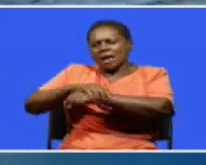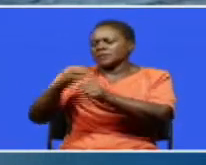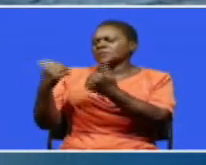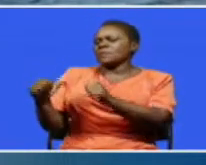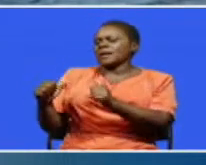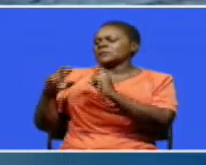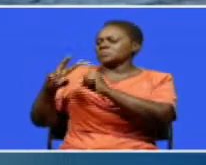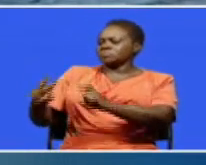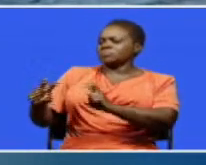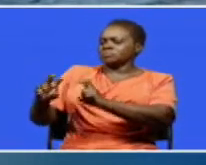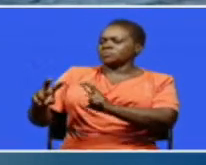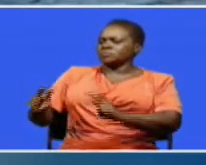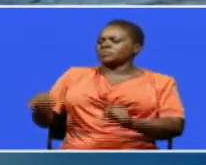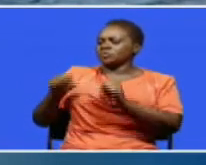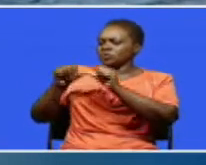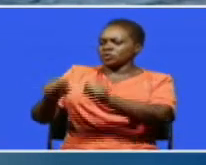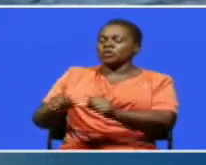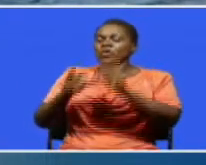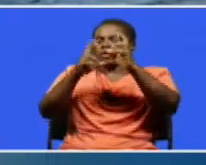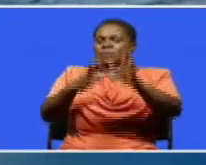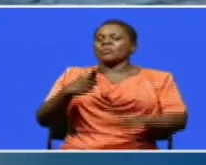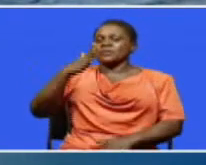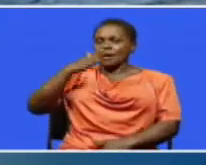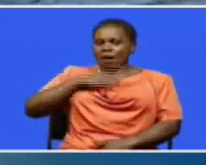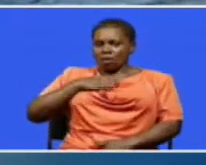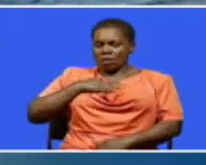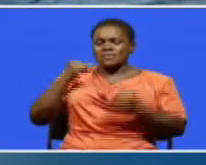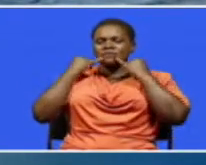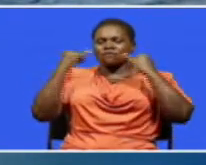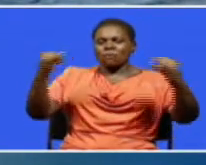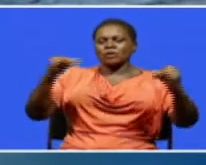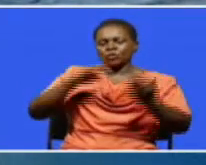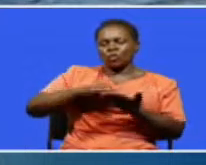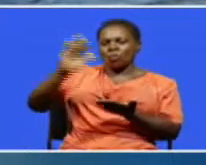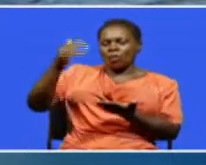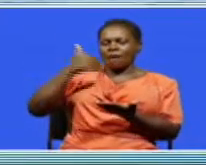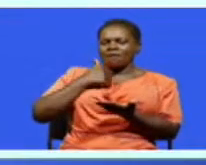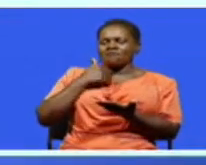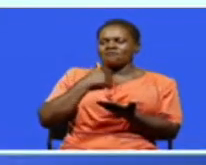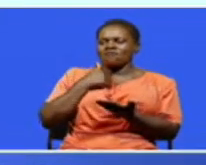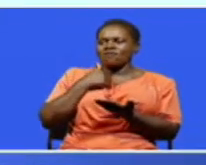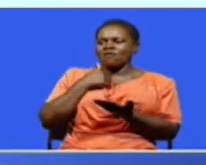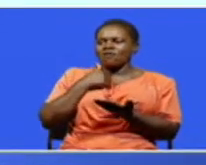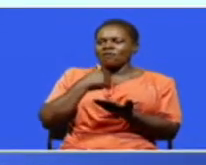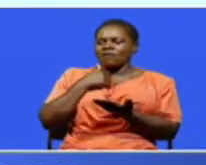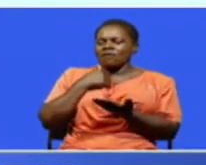inaendelea kutafutwa. Mwanahabari Kevin Ogutu na taarifa zaidi.